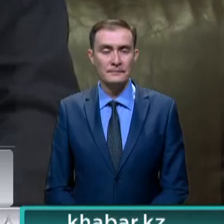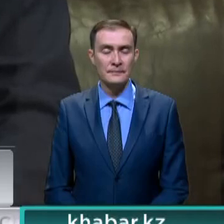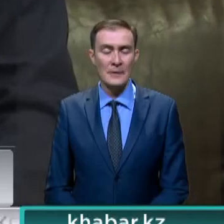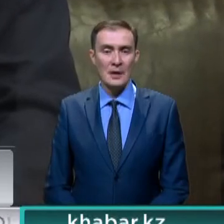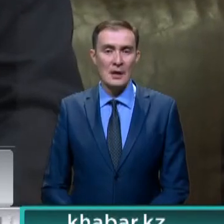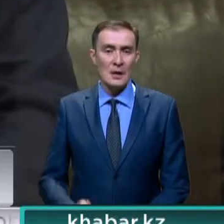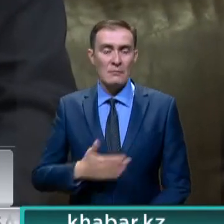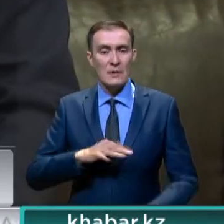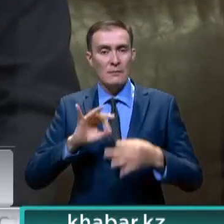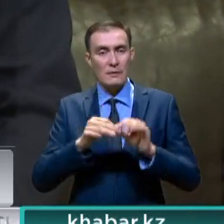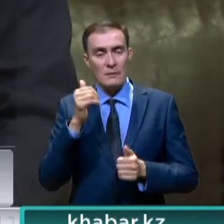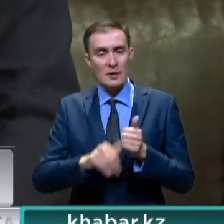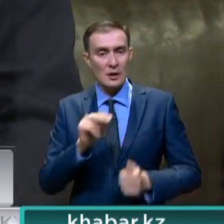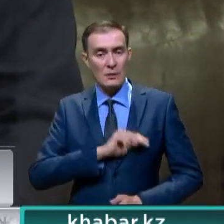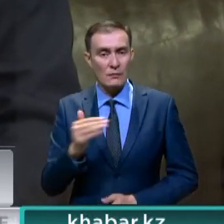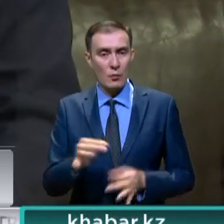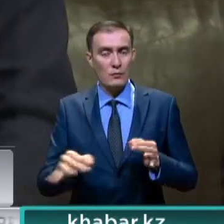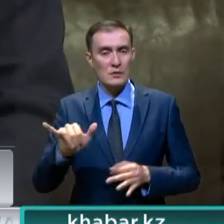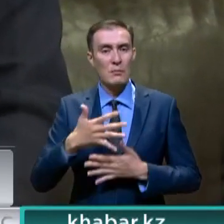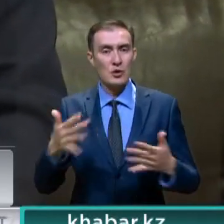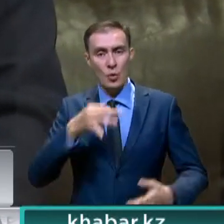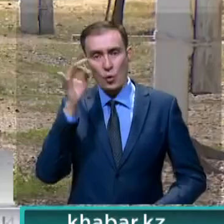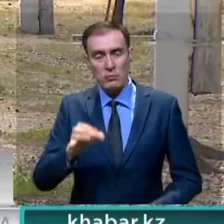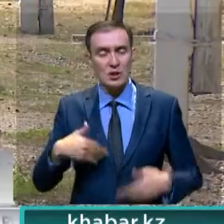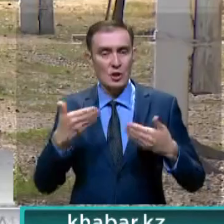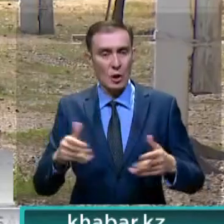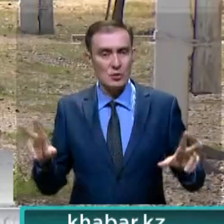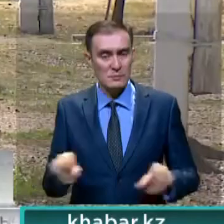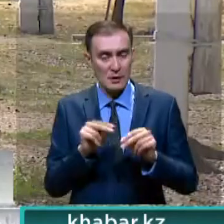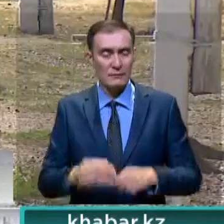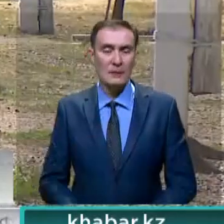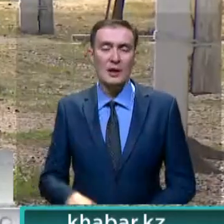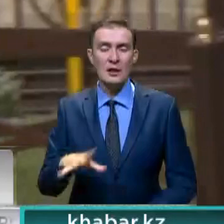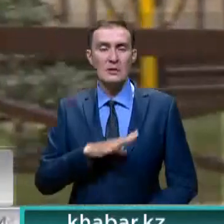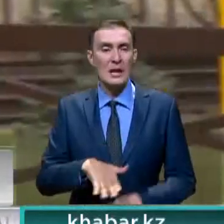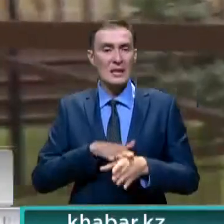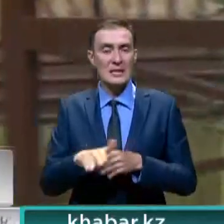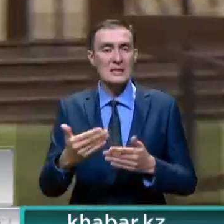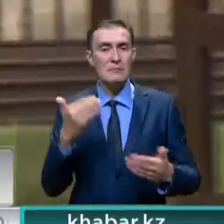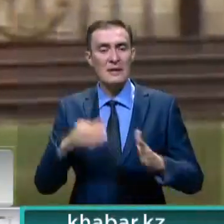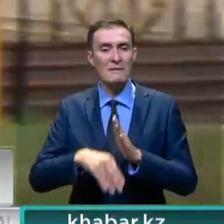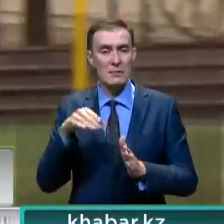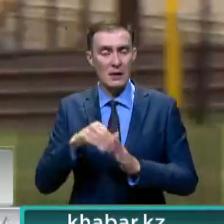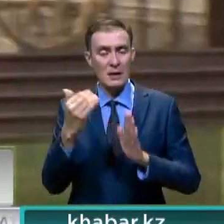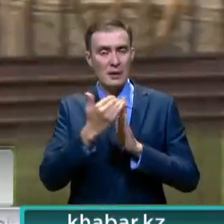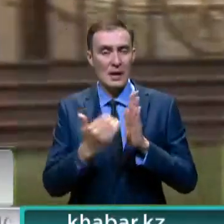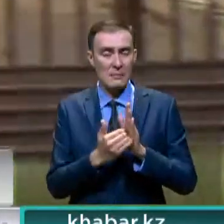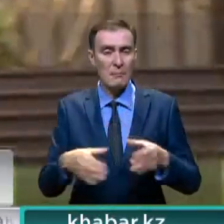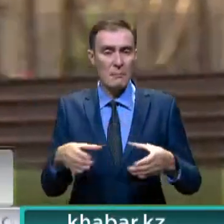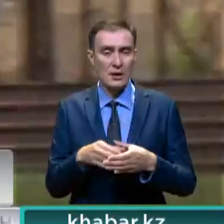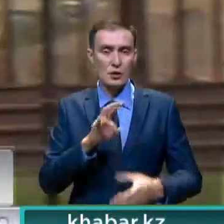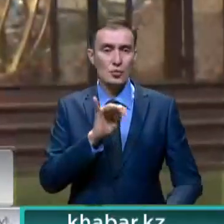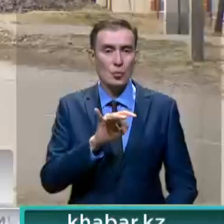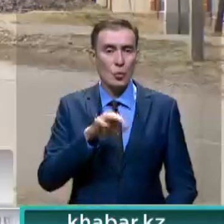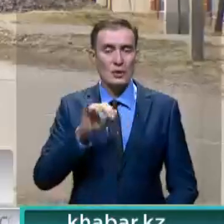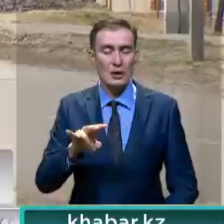Вы проработали в нескольких областях, у вас большой опыт. Желаю успехов. Шла речь и о реализации предвыборной программы партии Нур Отан, в том